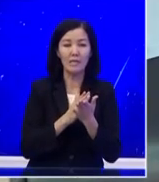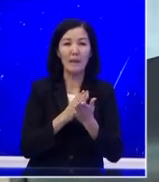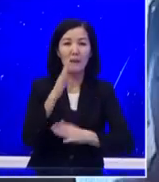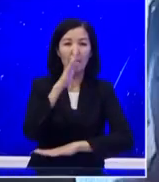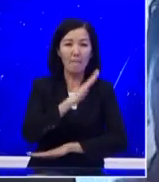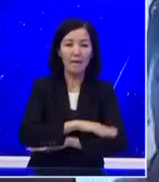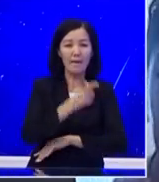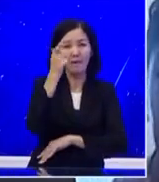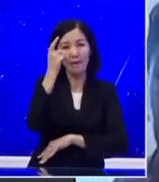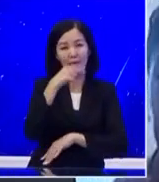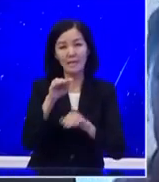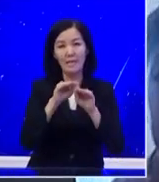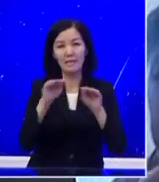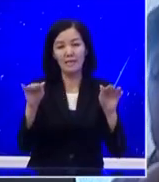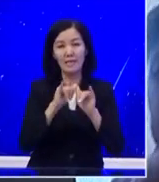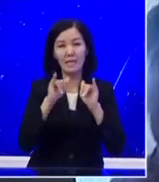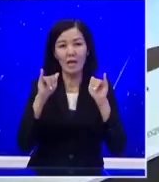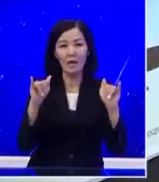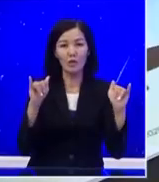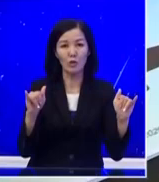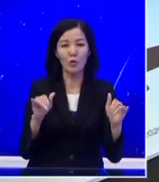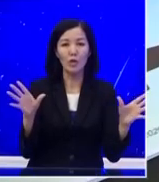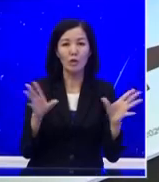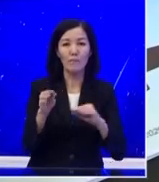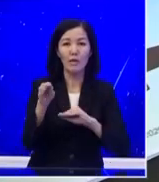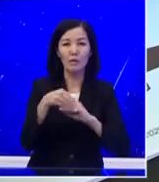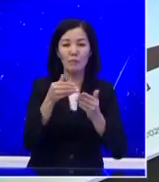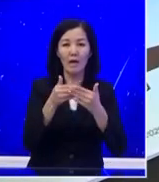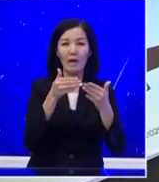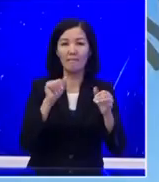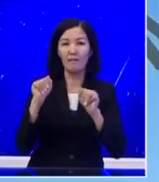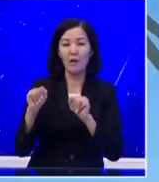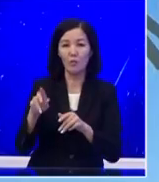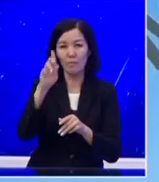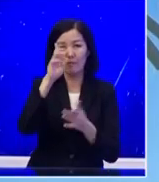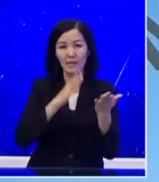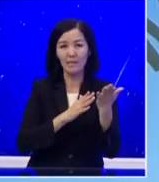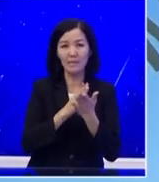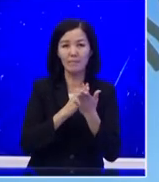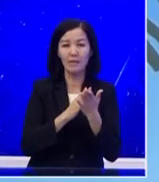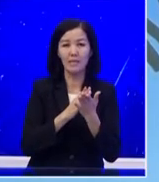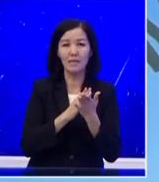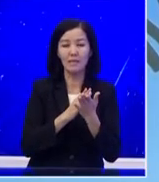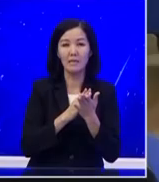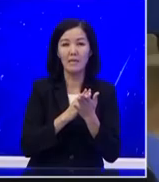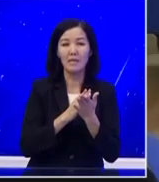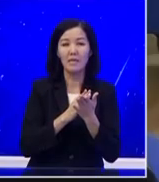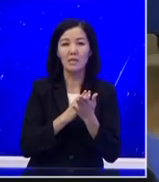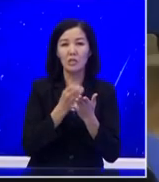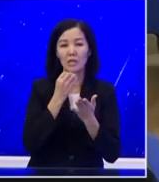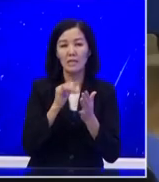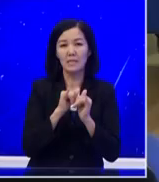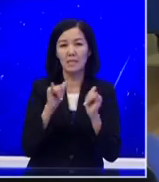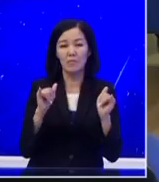қызметшілердің моральдық этикалық деңгейін арттыру. Сыбайлас жемқорлықтың алдын алу және мемлекеттік қызметтің жағымды имиджін дамыту.